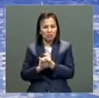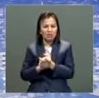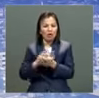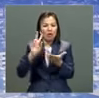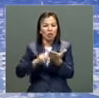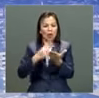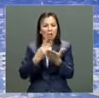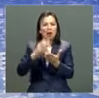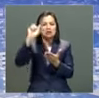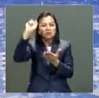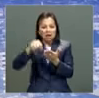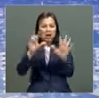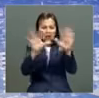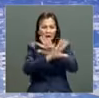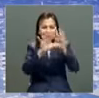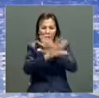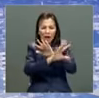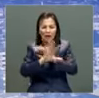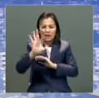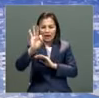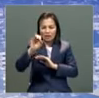ผู้ป่วยโควิด19เนี่ย